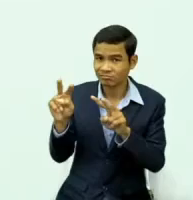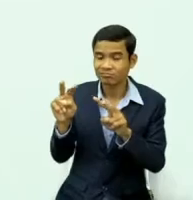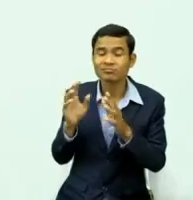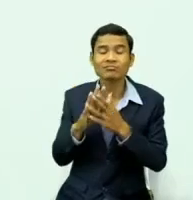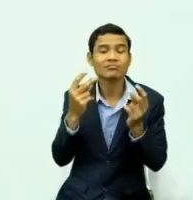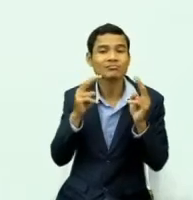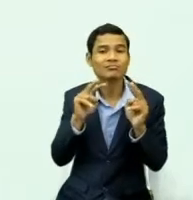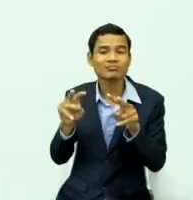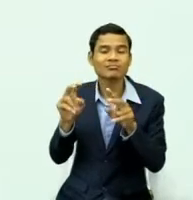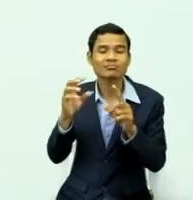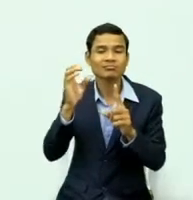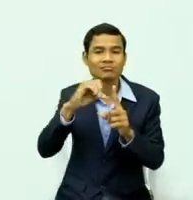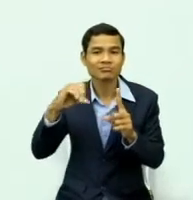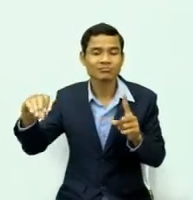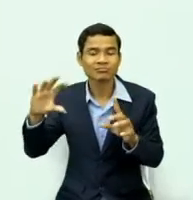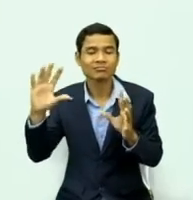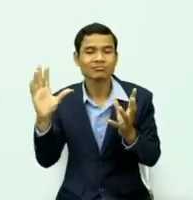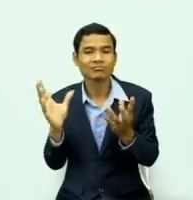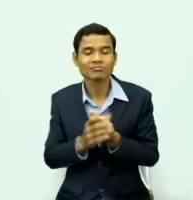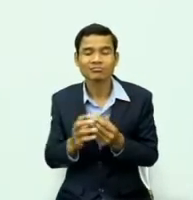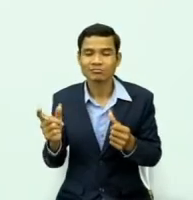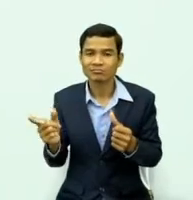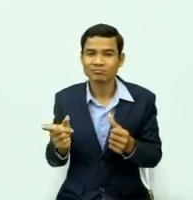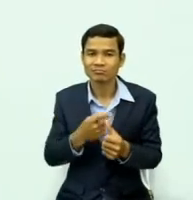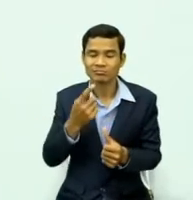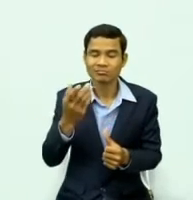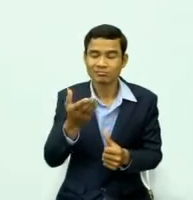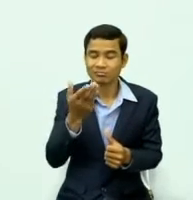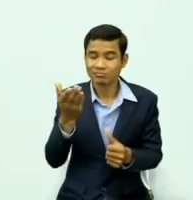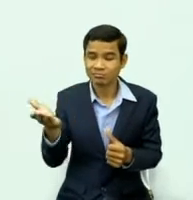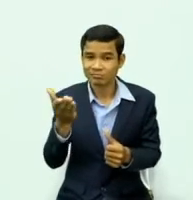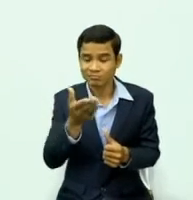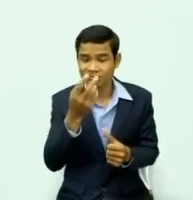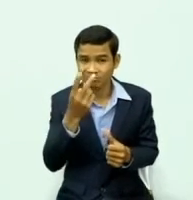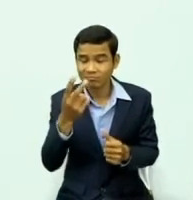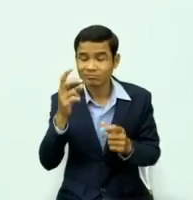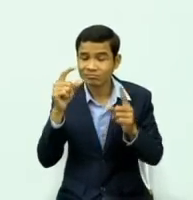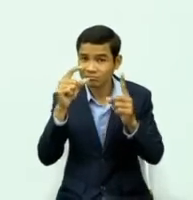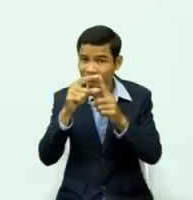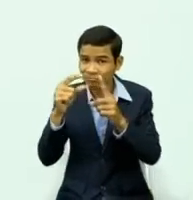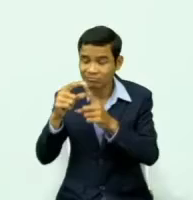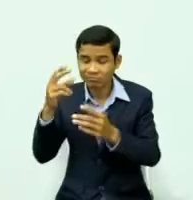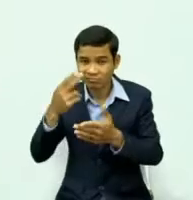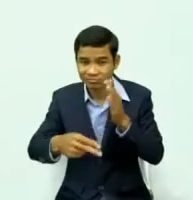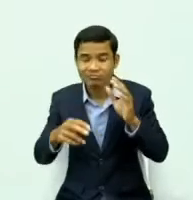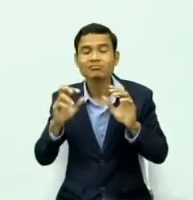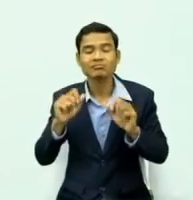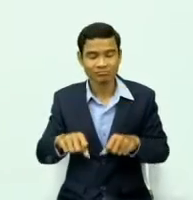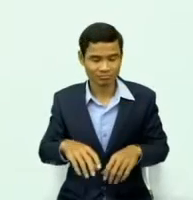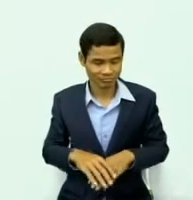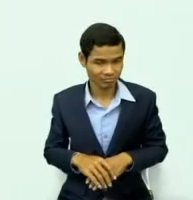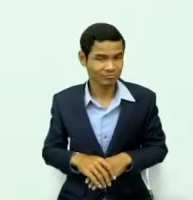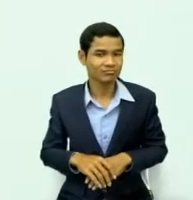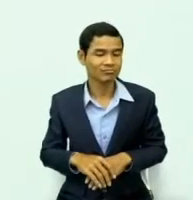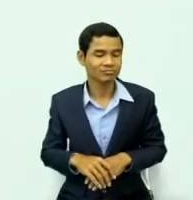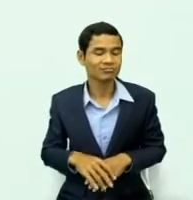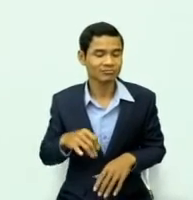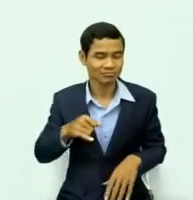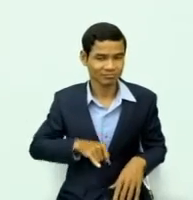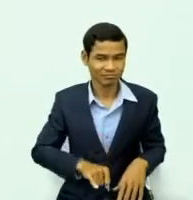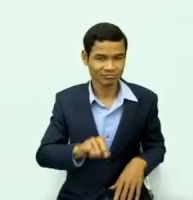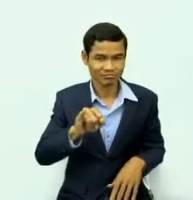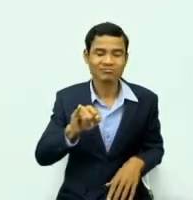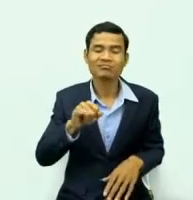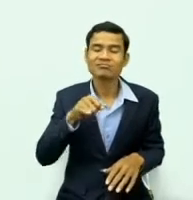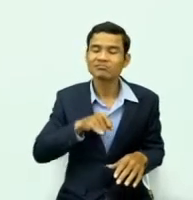nóng là bà này tình ạ khăn nè chà chết là bóng chứ khơi bị ở với con chà cứ khơi bị cháu